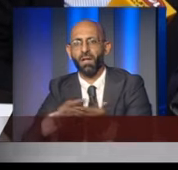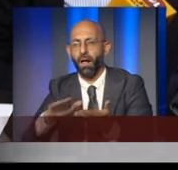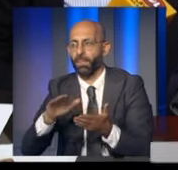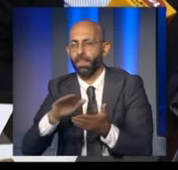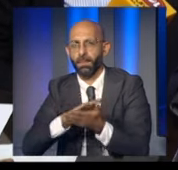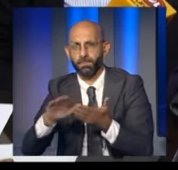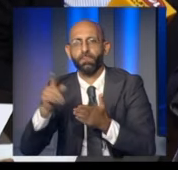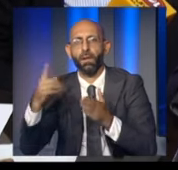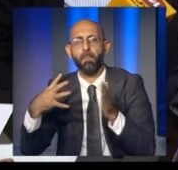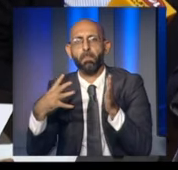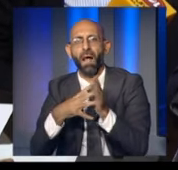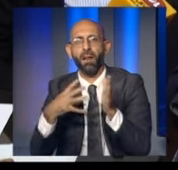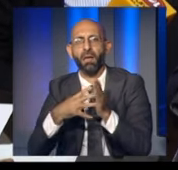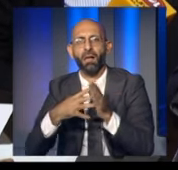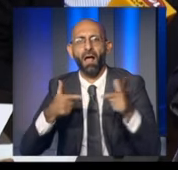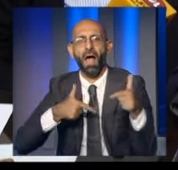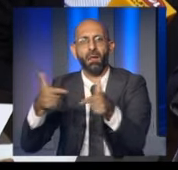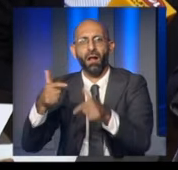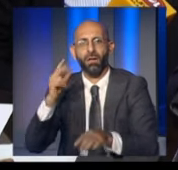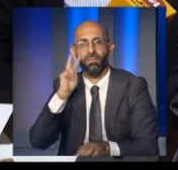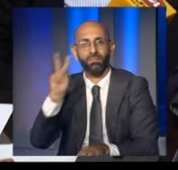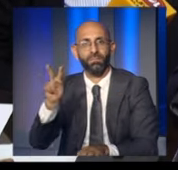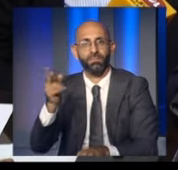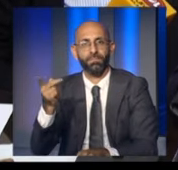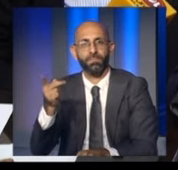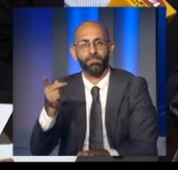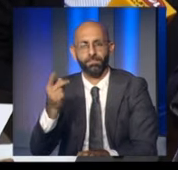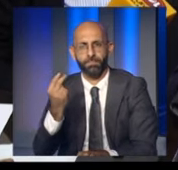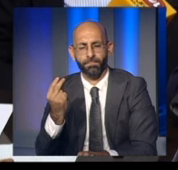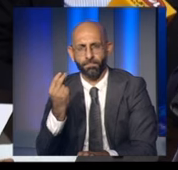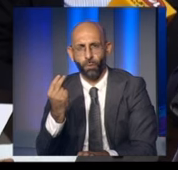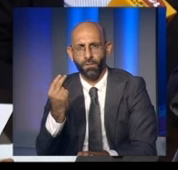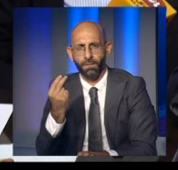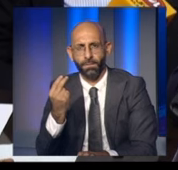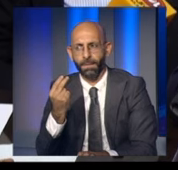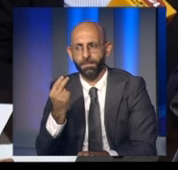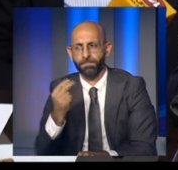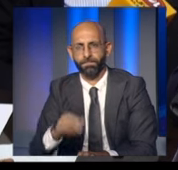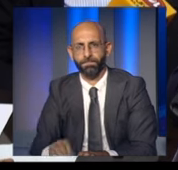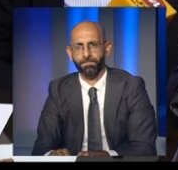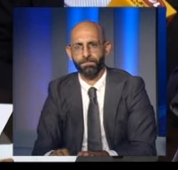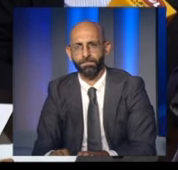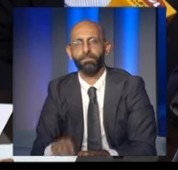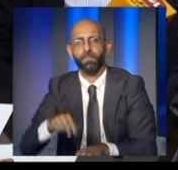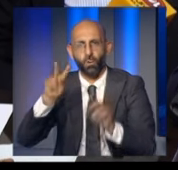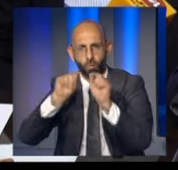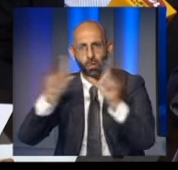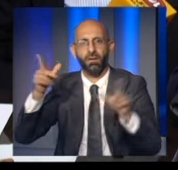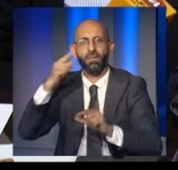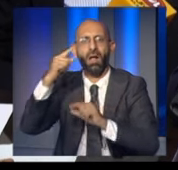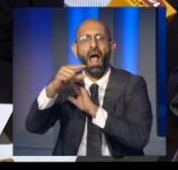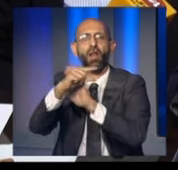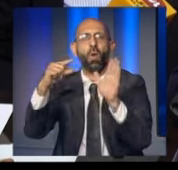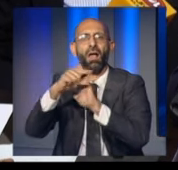تاريخها تاريخ إجحاف بحق الأطراف، وهضم لحقوق الأطراف